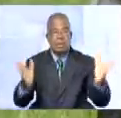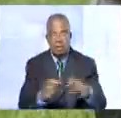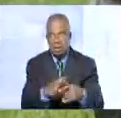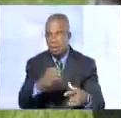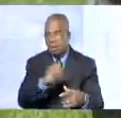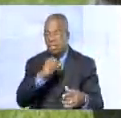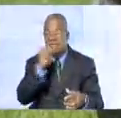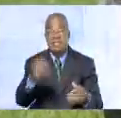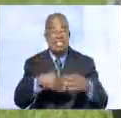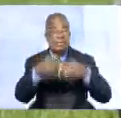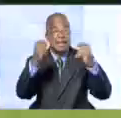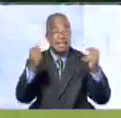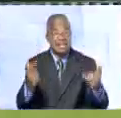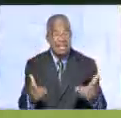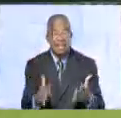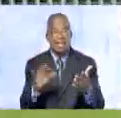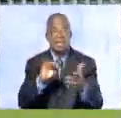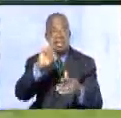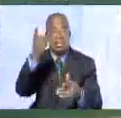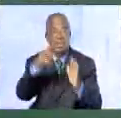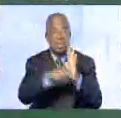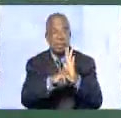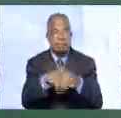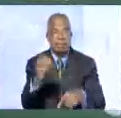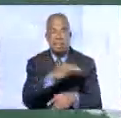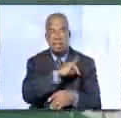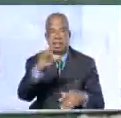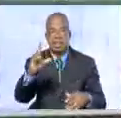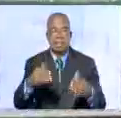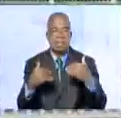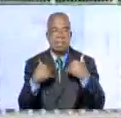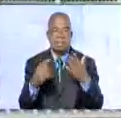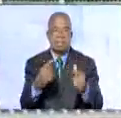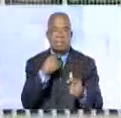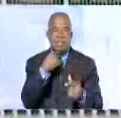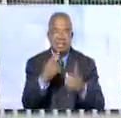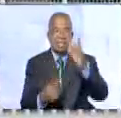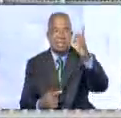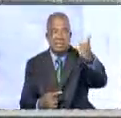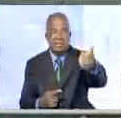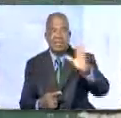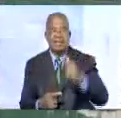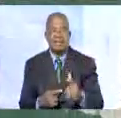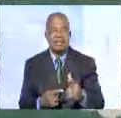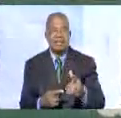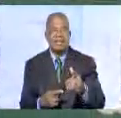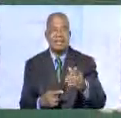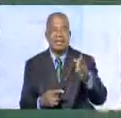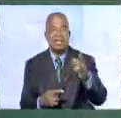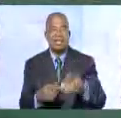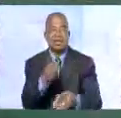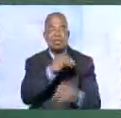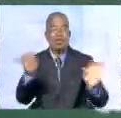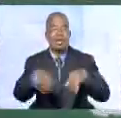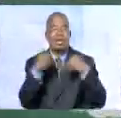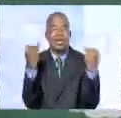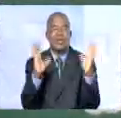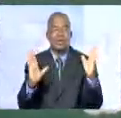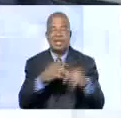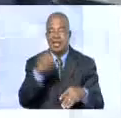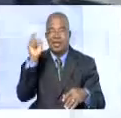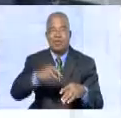qui s'est vue réhabilitée. En effet, il a annoncé également la réhabilitation de la loge des journalistes qui